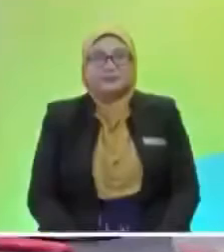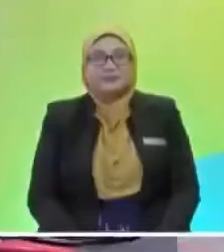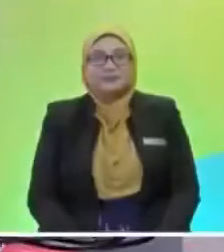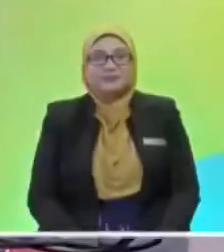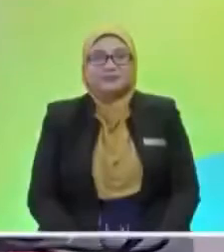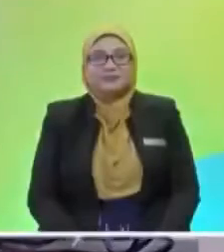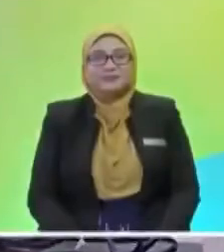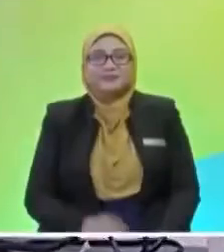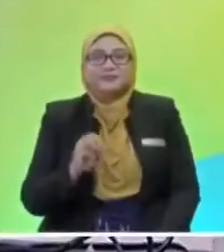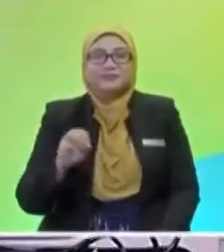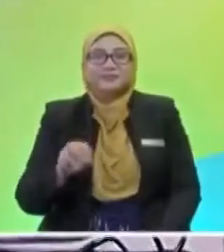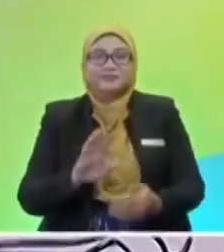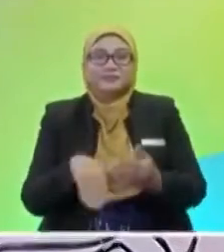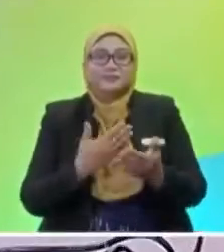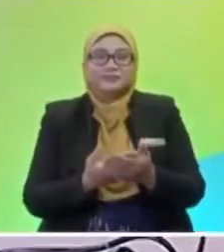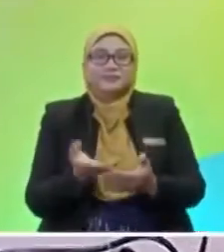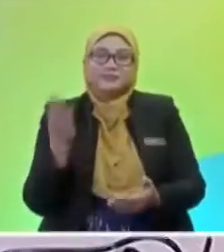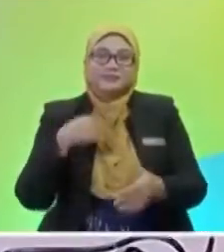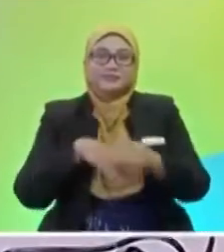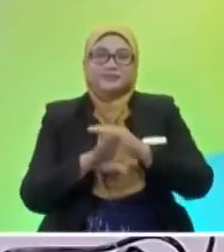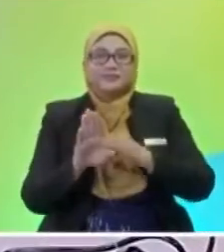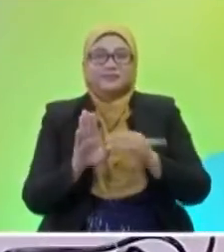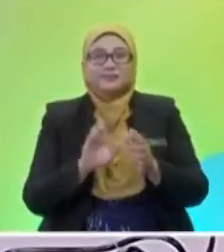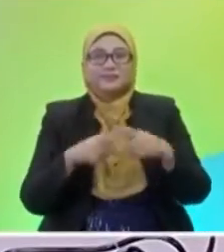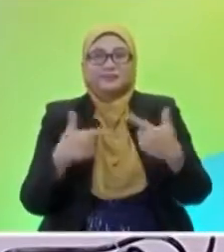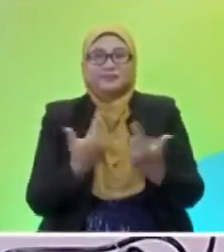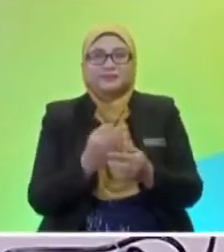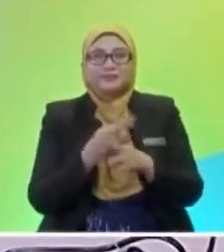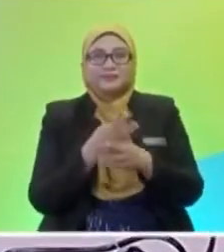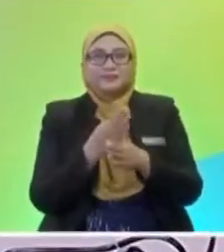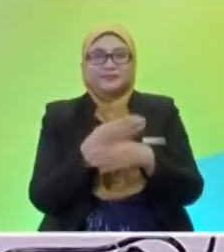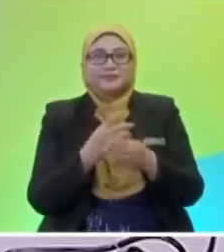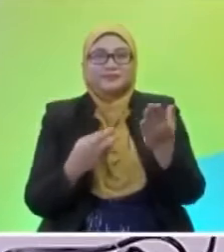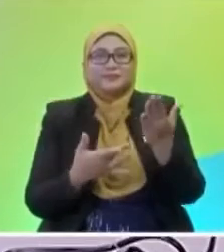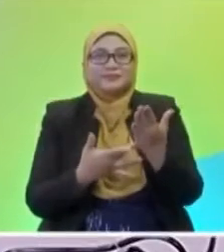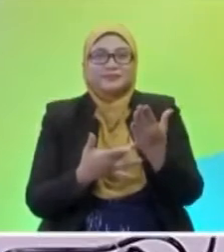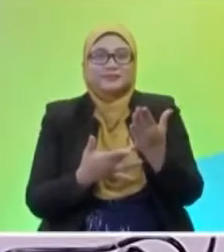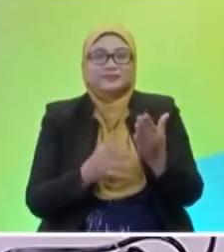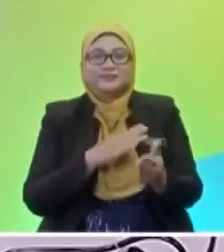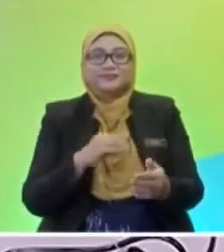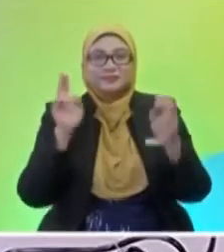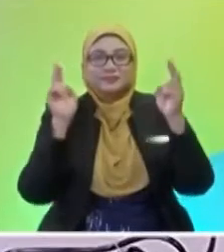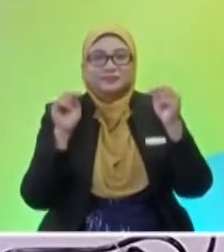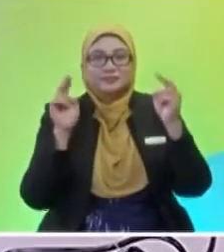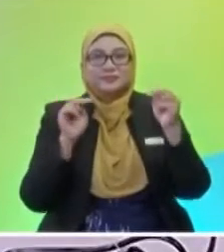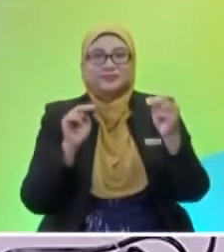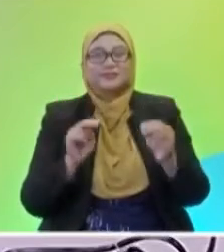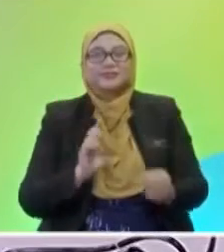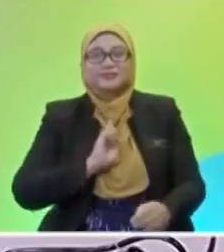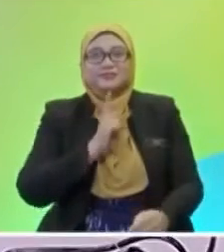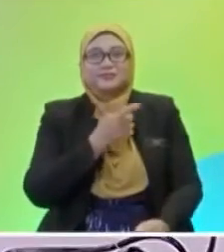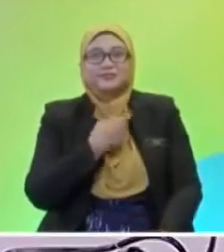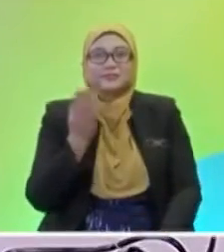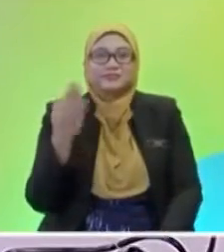Alright, murid-murid semua, jom masuk ke kelas. Hari ini mata pelajaran kita reka bentuk dan teknologi. Dan tajuk kita ialah jom